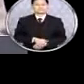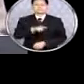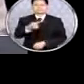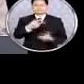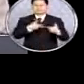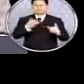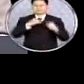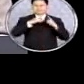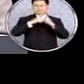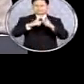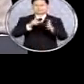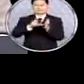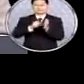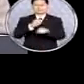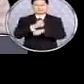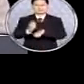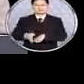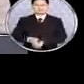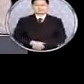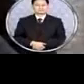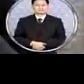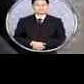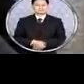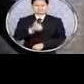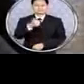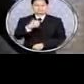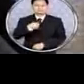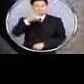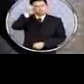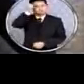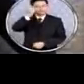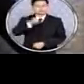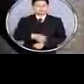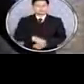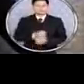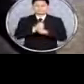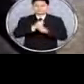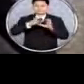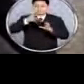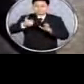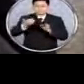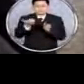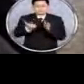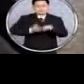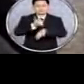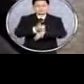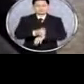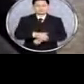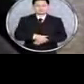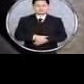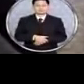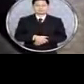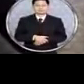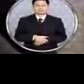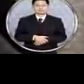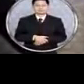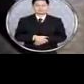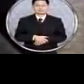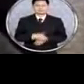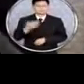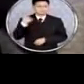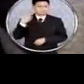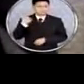请蔡英文女士回答，时间是1分30秒。 谢谢。我记得马总统刚上任的时候